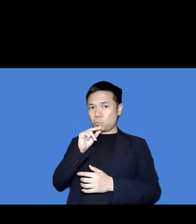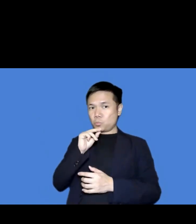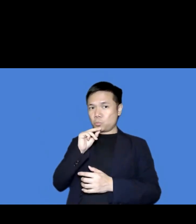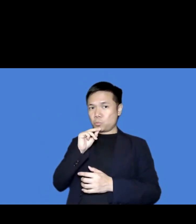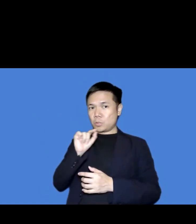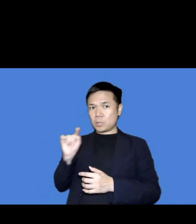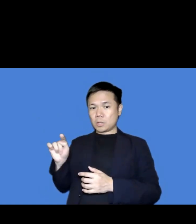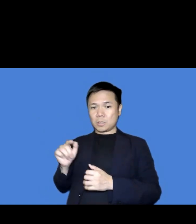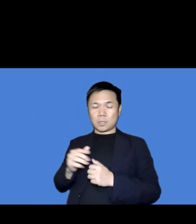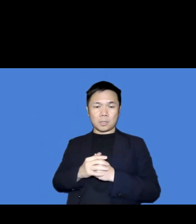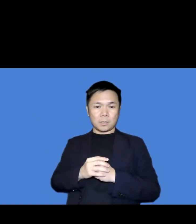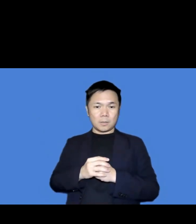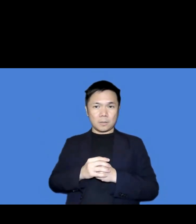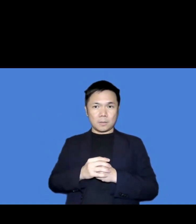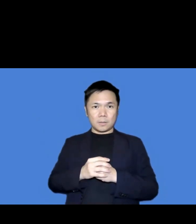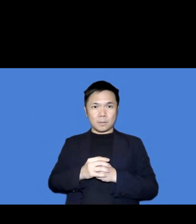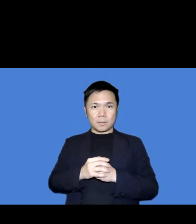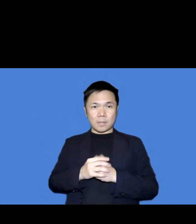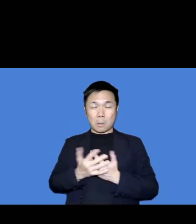साथी बोलिरहेको छु र अगाडि